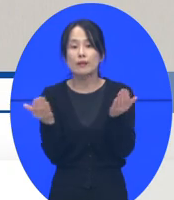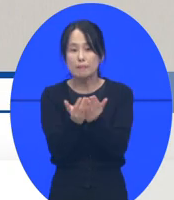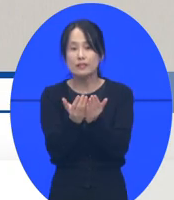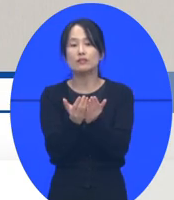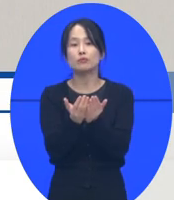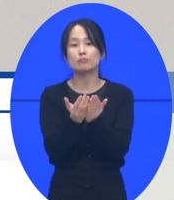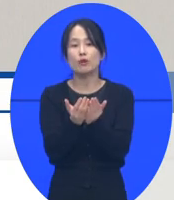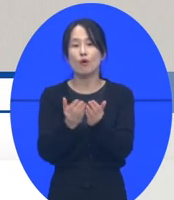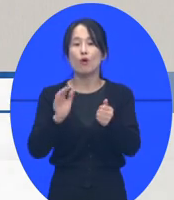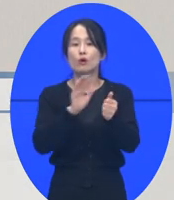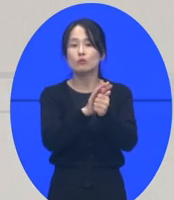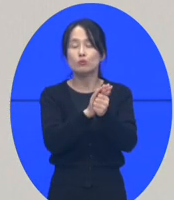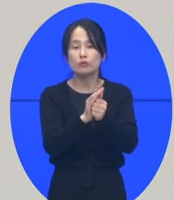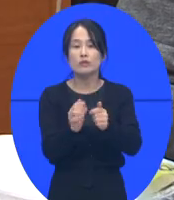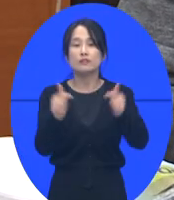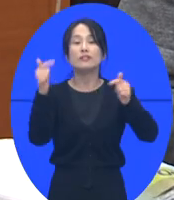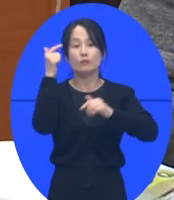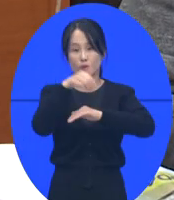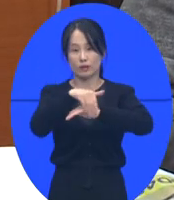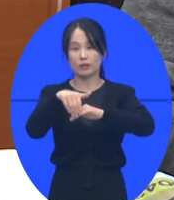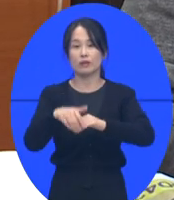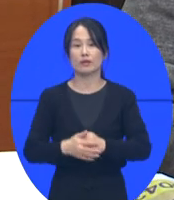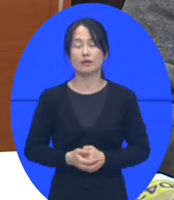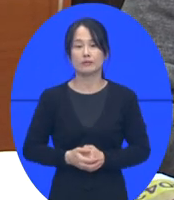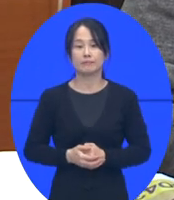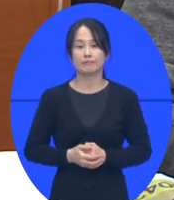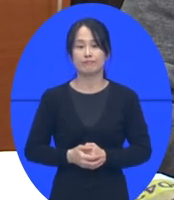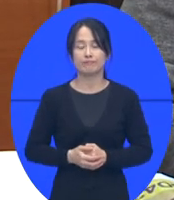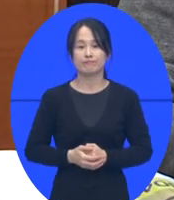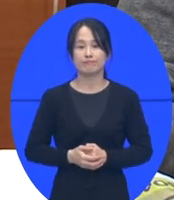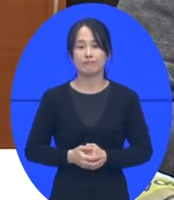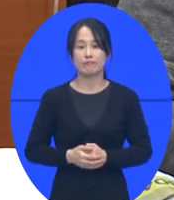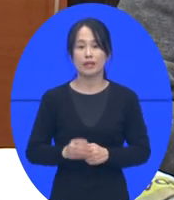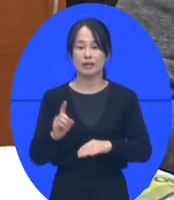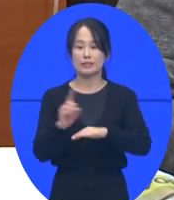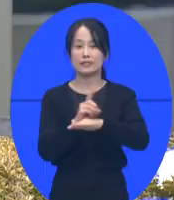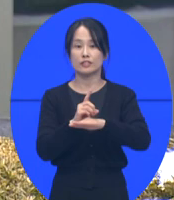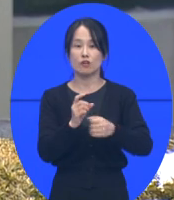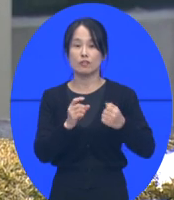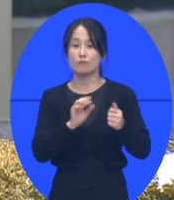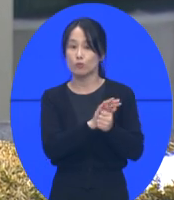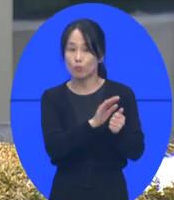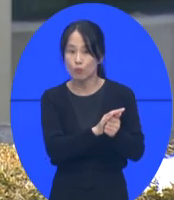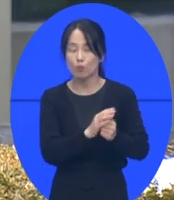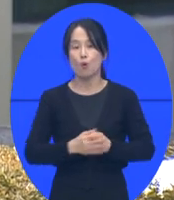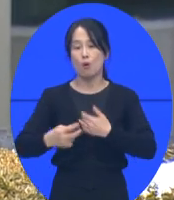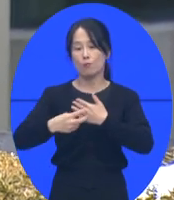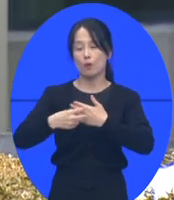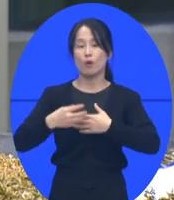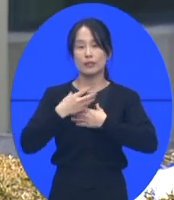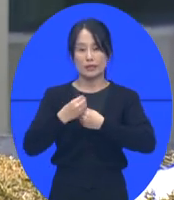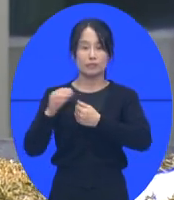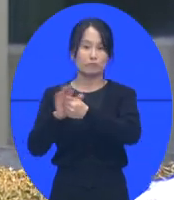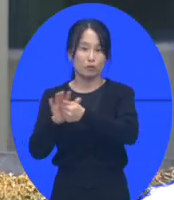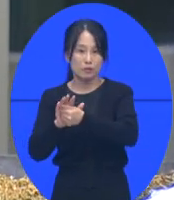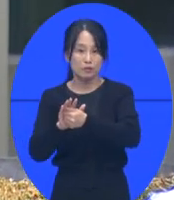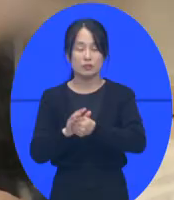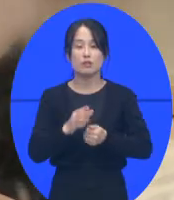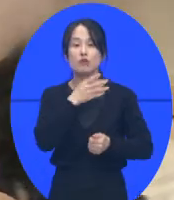지원 제도를 확충해 나갈 계획입니다. 이외에도 경기도는 디지털 역량 강화, 병원 동행 안심 서비스 등